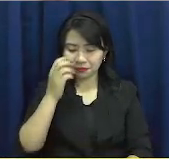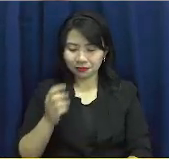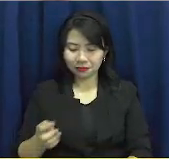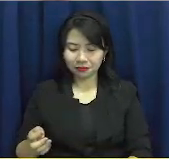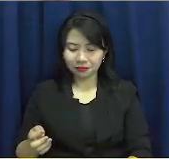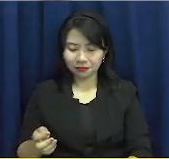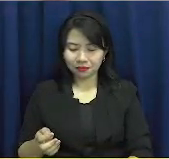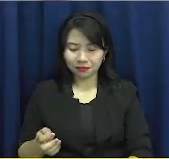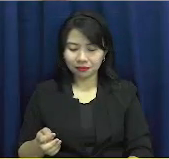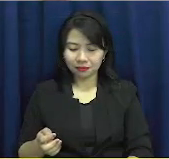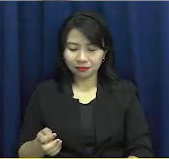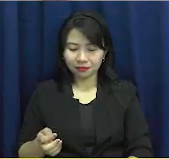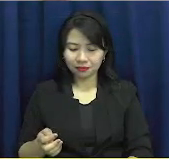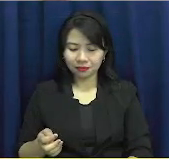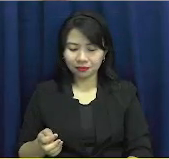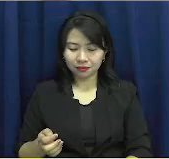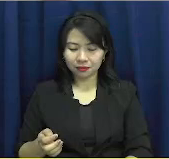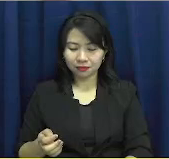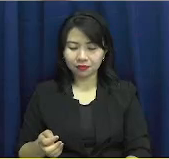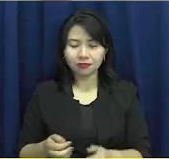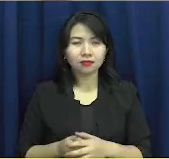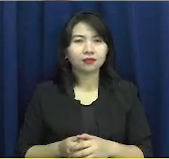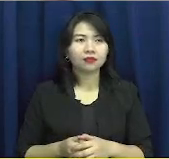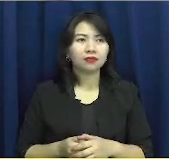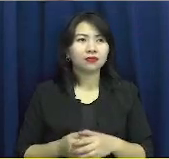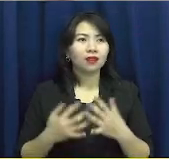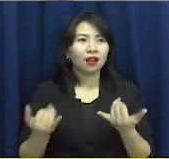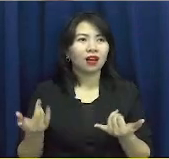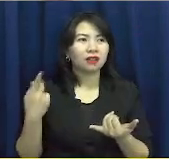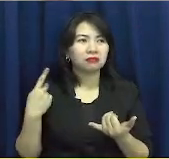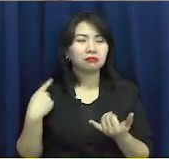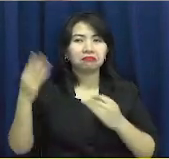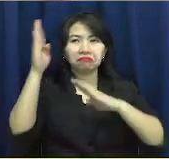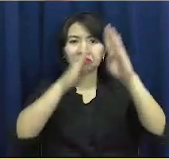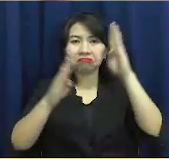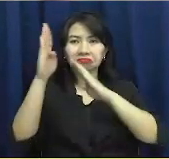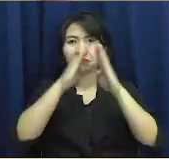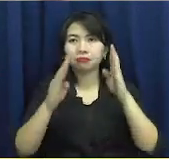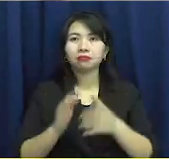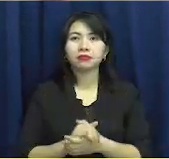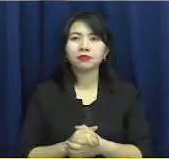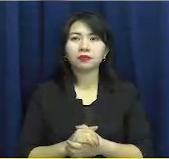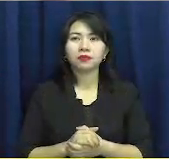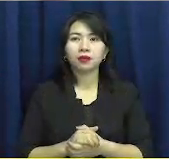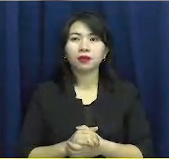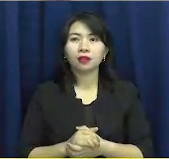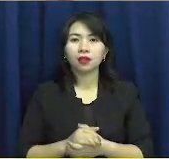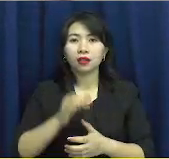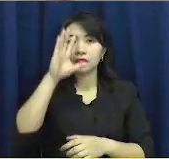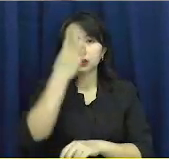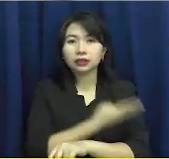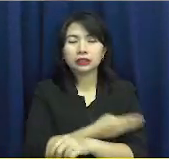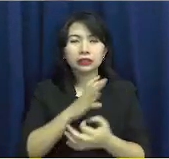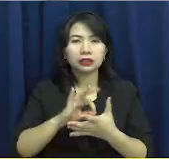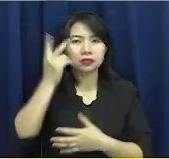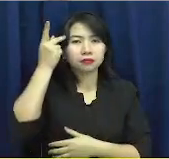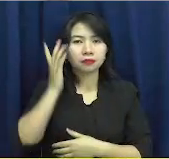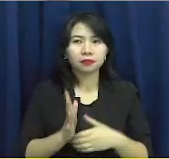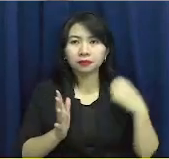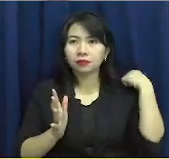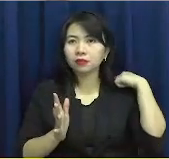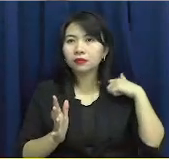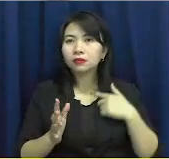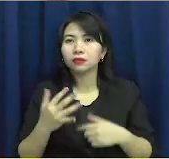to eh. Anak ng pastor to. Yung nag-pasa sa'yo? Hindi. Yung nag-post? Yung nag-post. Yeah. Anak ng pastor, okay, yung good, nag-post. Good.